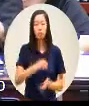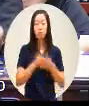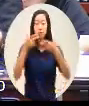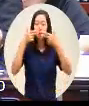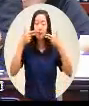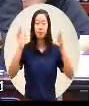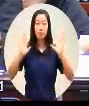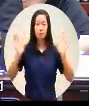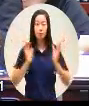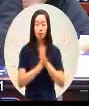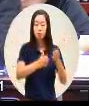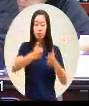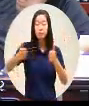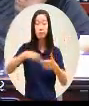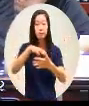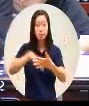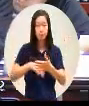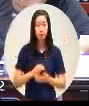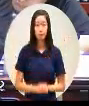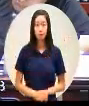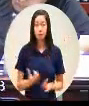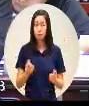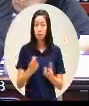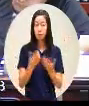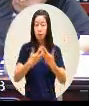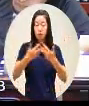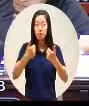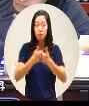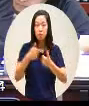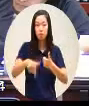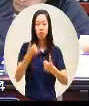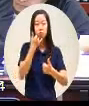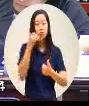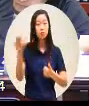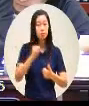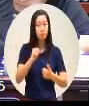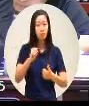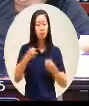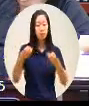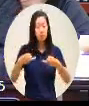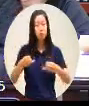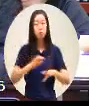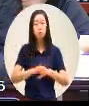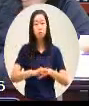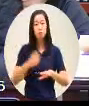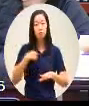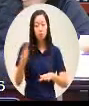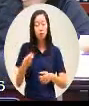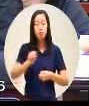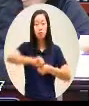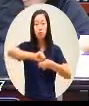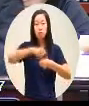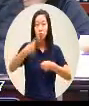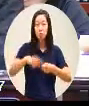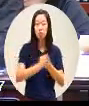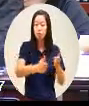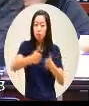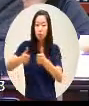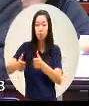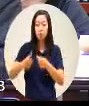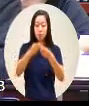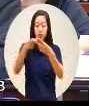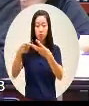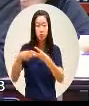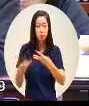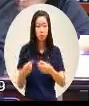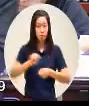子呢，在竞赛里面呢，还是有机会是可以拿到很不错的一个成绩。这个我们会来增加他的比赛的一个项目。